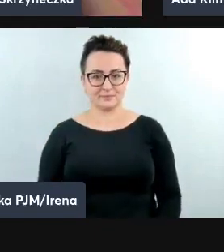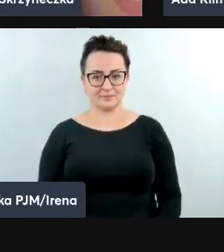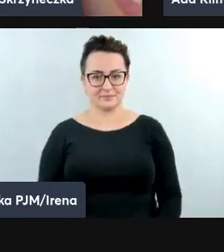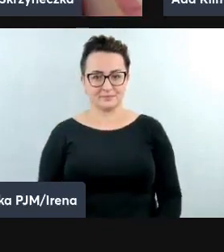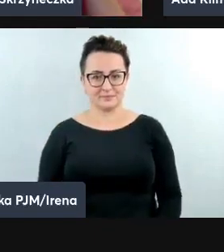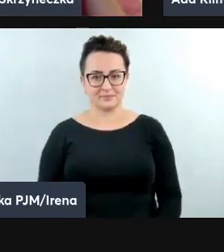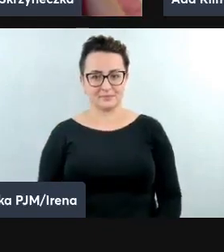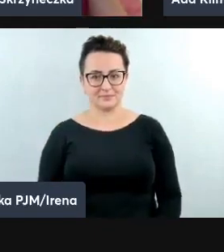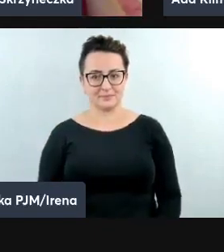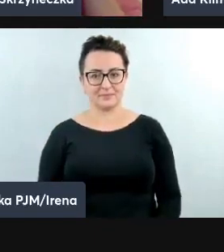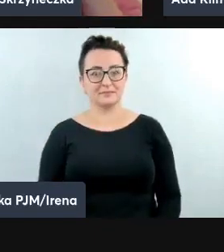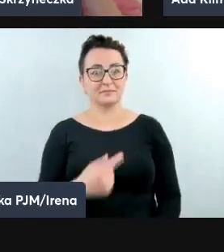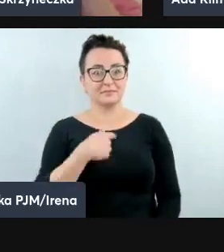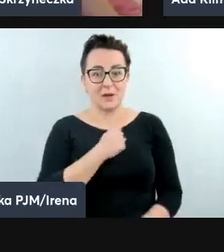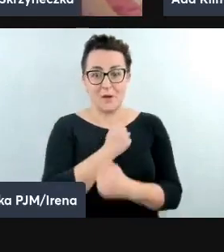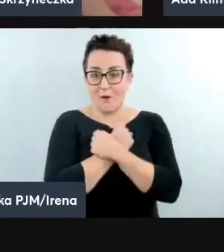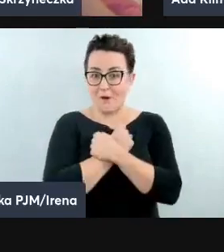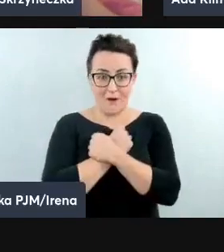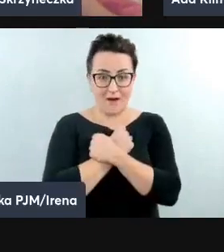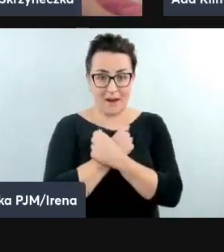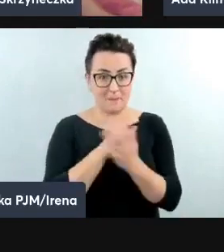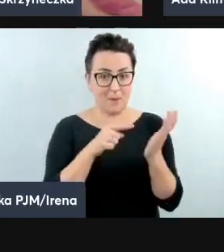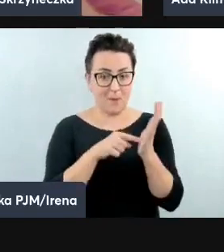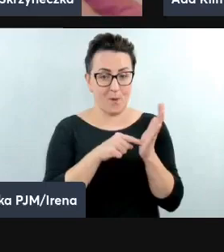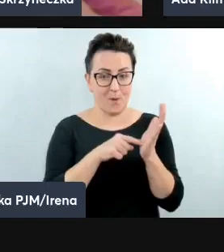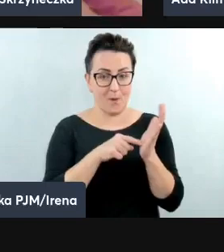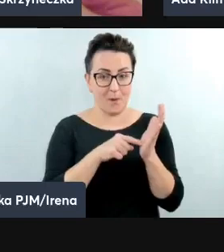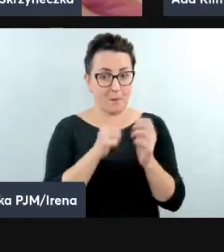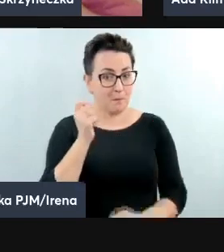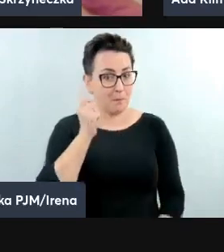tutaj powstają przepisy na skrzepy sztuczne.